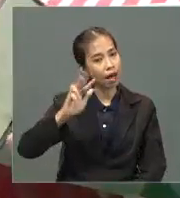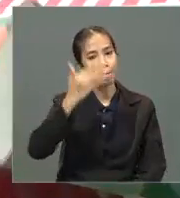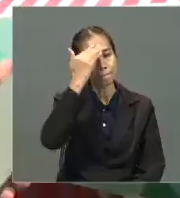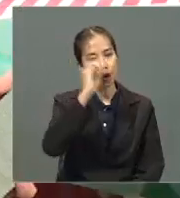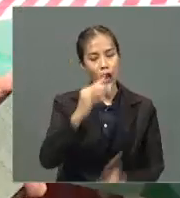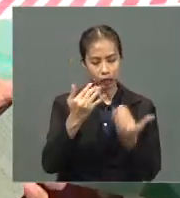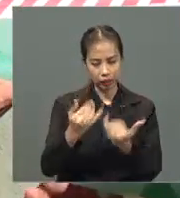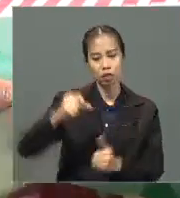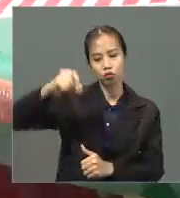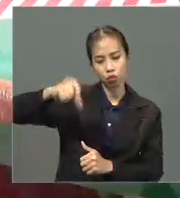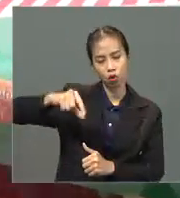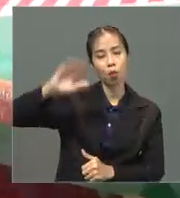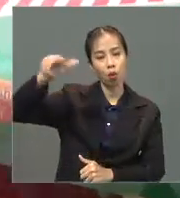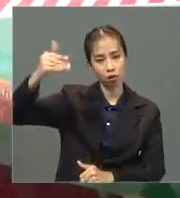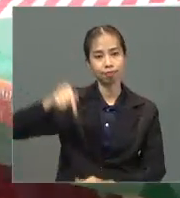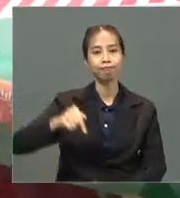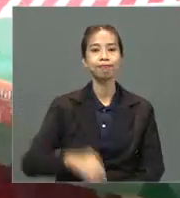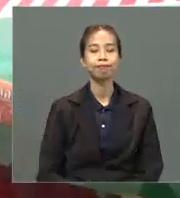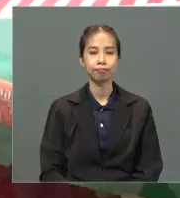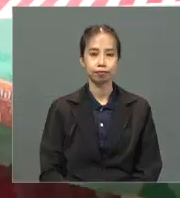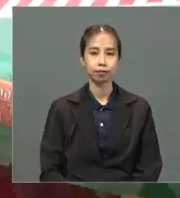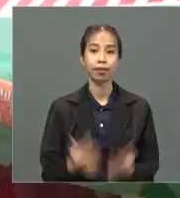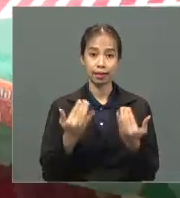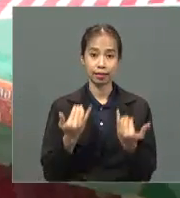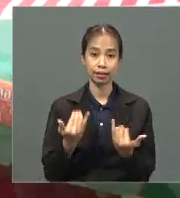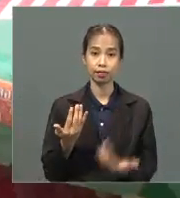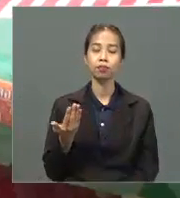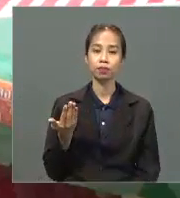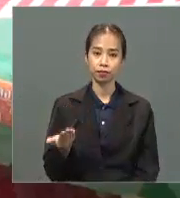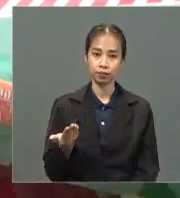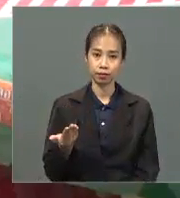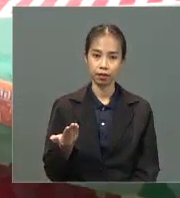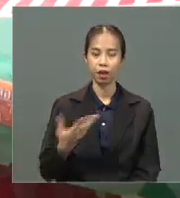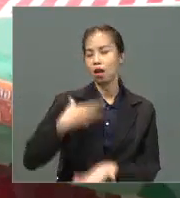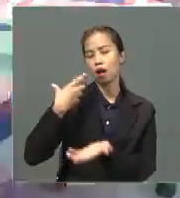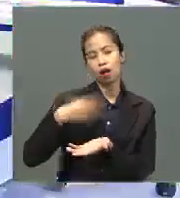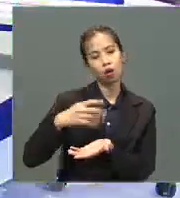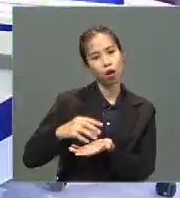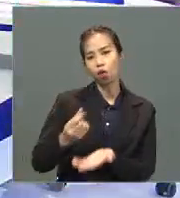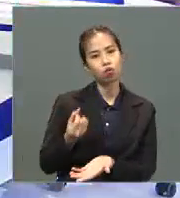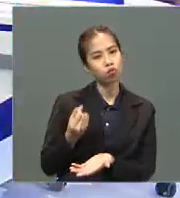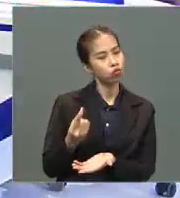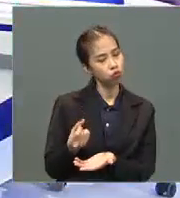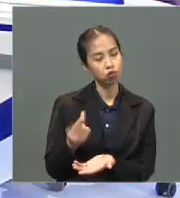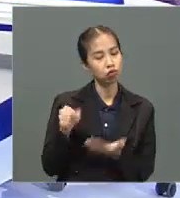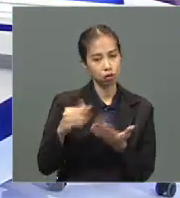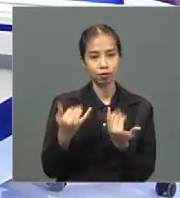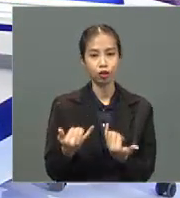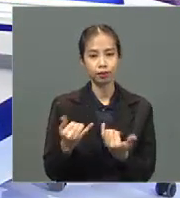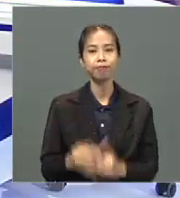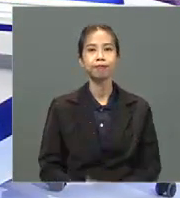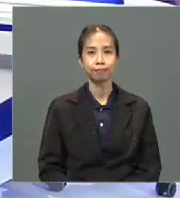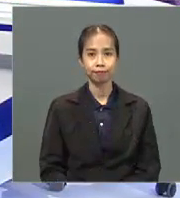แซมอาคารนี้แห่งนี้ค่ะค่ะและนี่นะคะก็คือสถานการณ์ล่าสุดที่เกิดขึ้นในขณะนี้